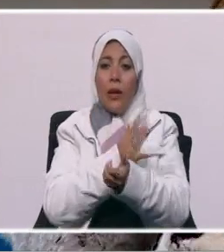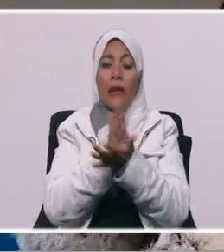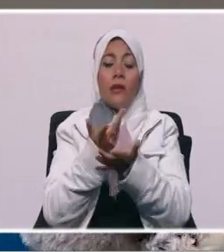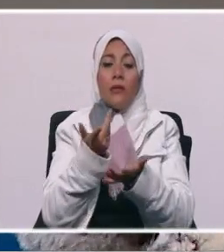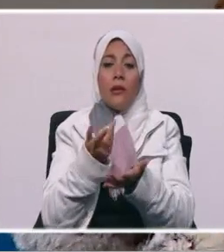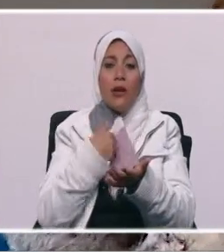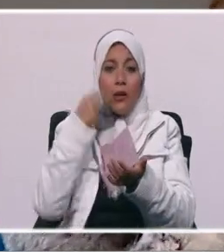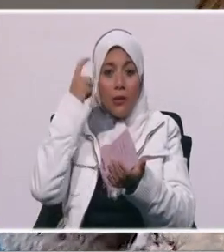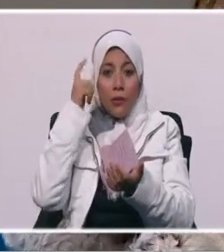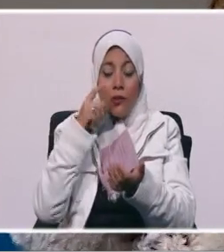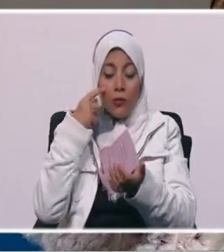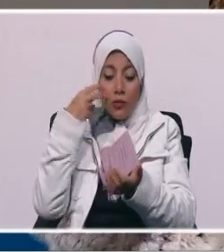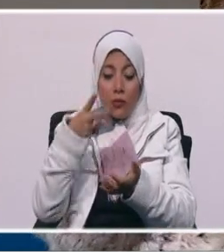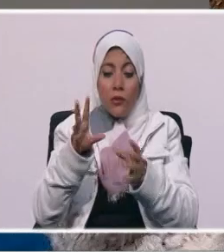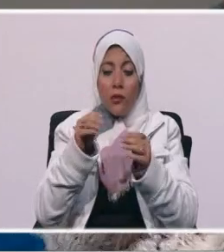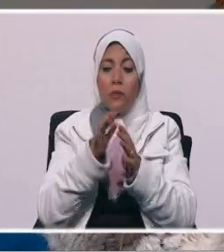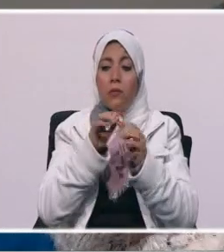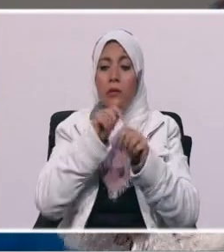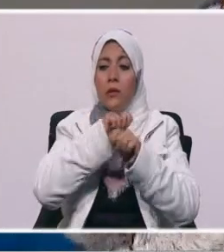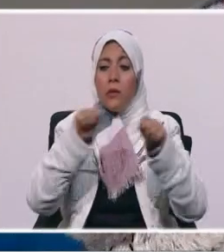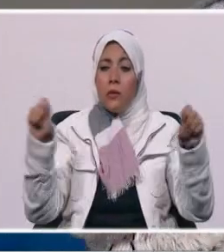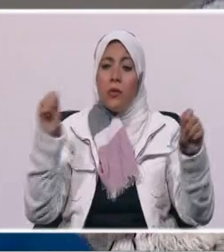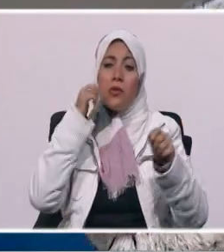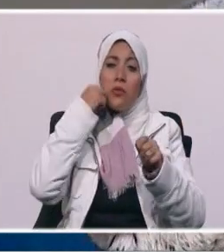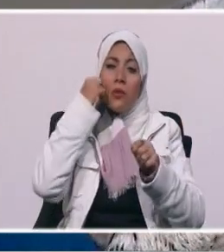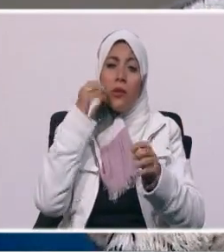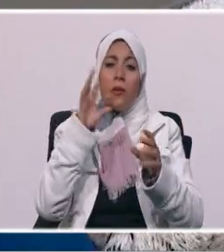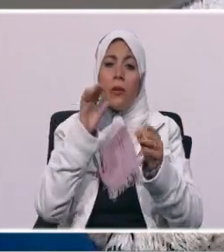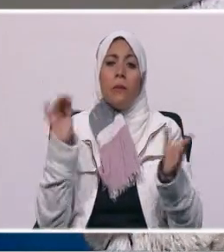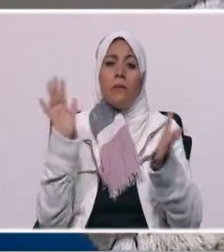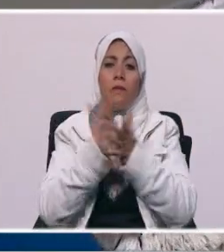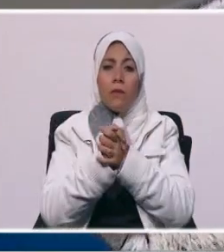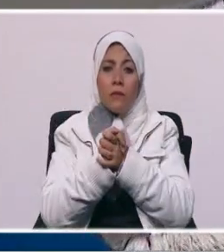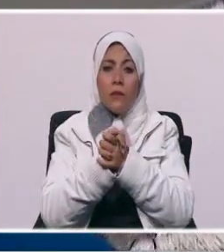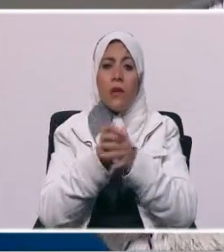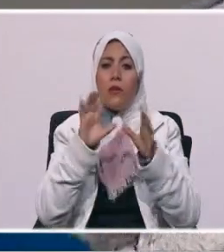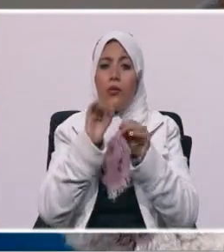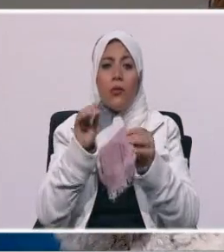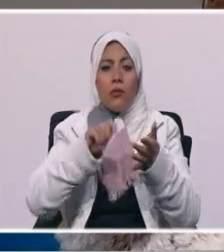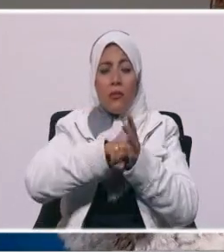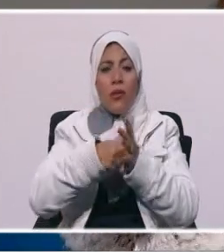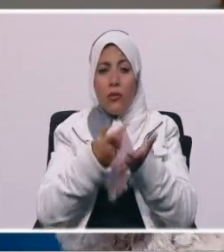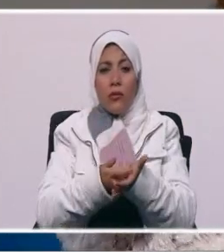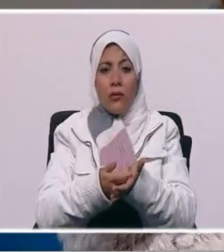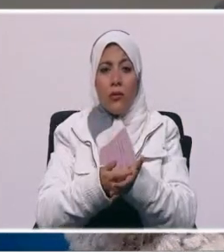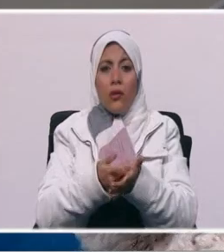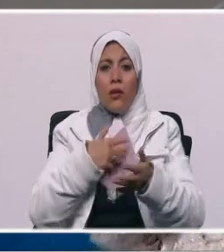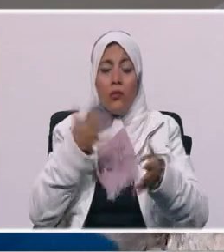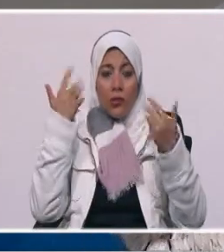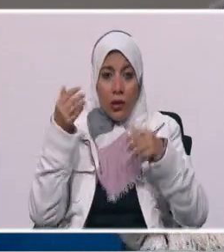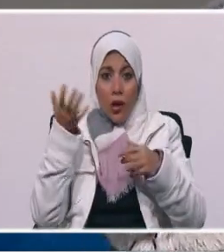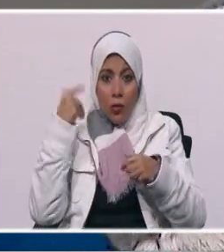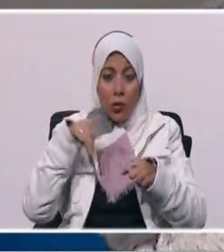النفق المظلم اللي انا فيه، مش شايفه اخره. فتحليت بالصبر، يعني حتى لما كنت بروح لالمانيا في